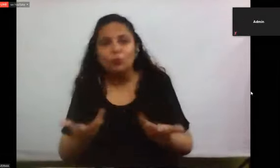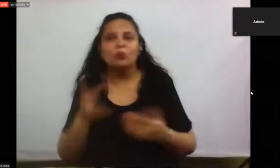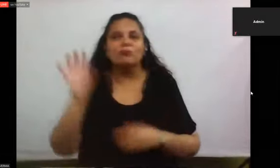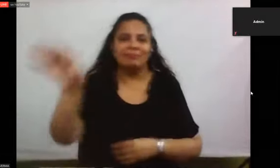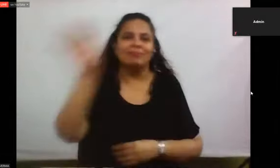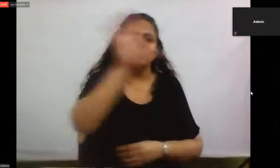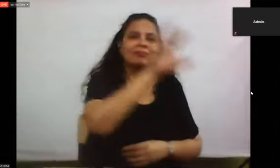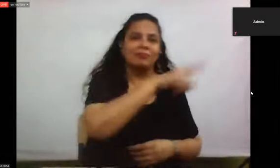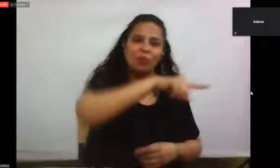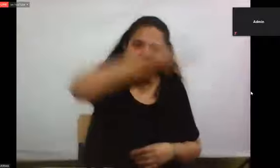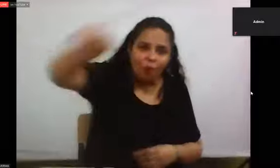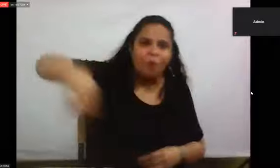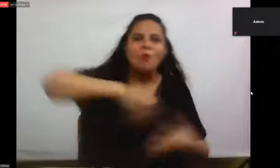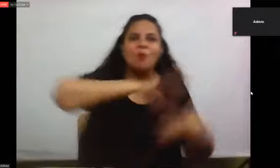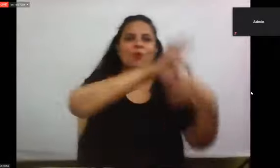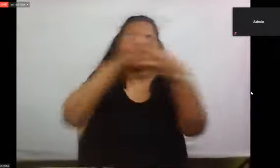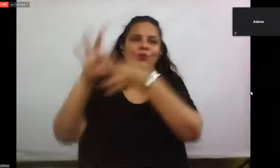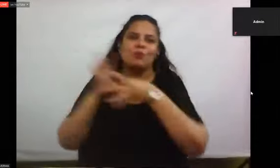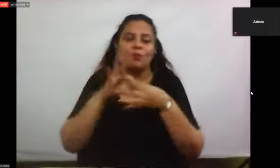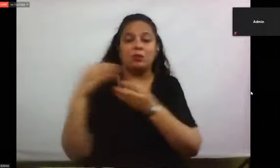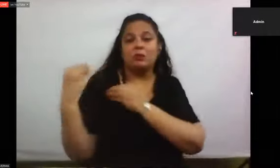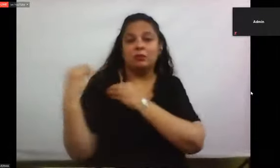ईच एज ग्रुप.